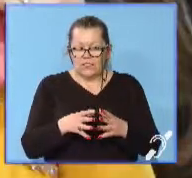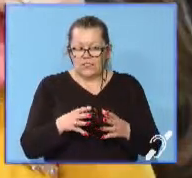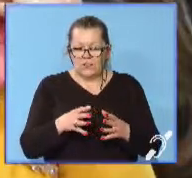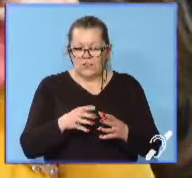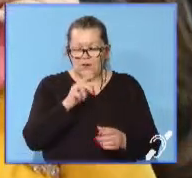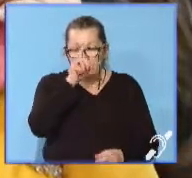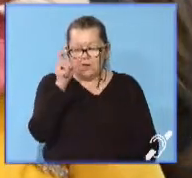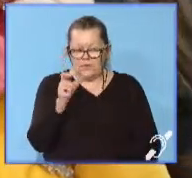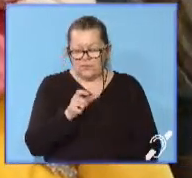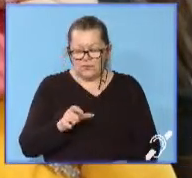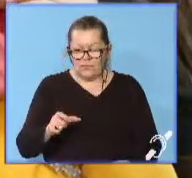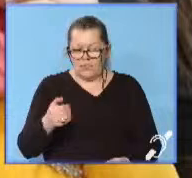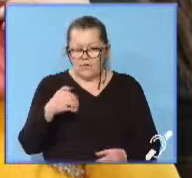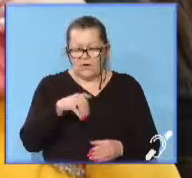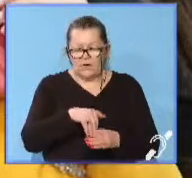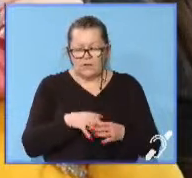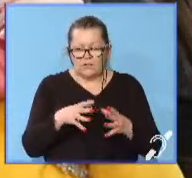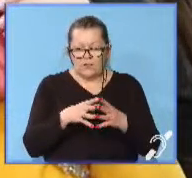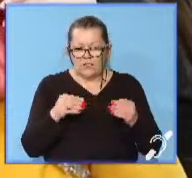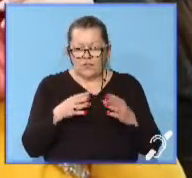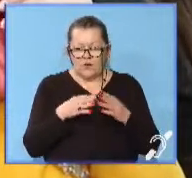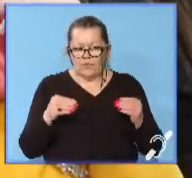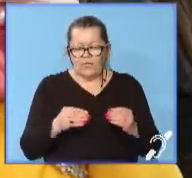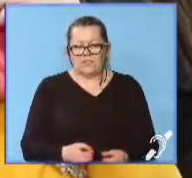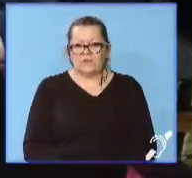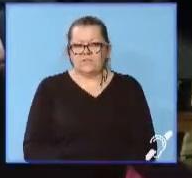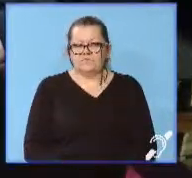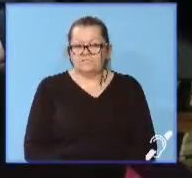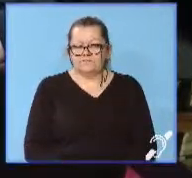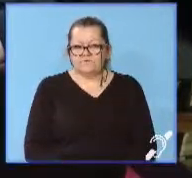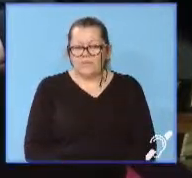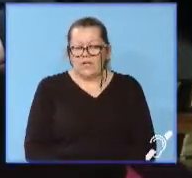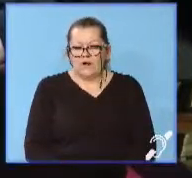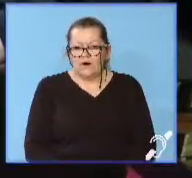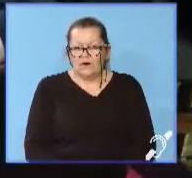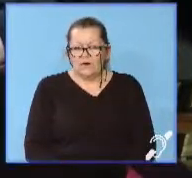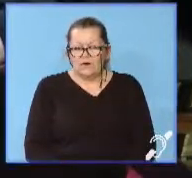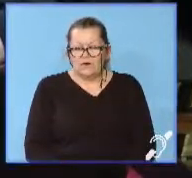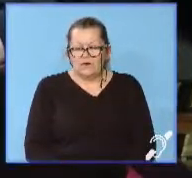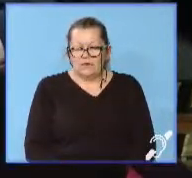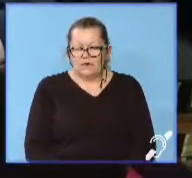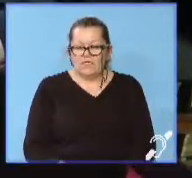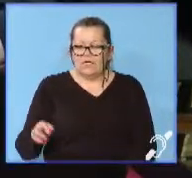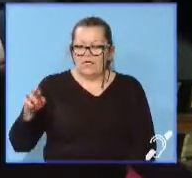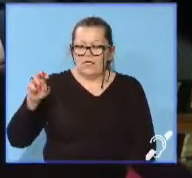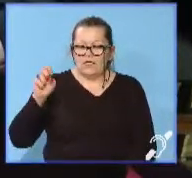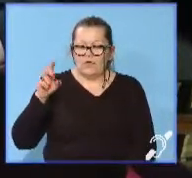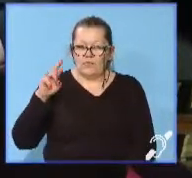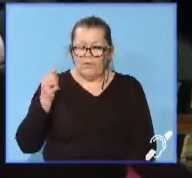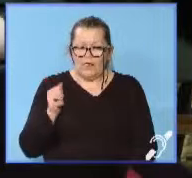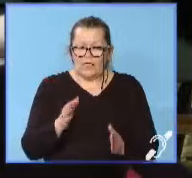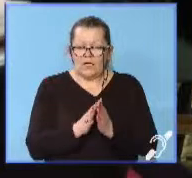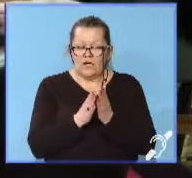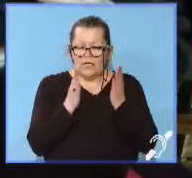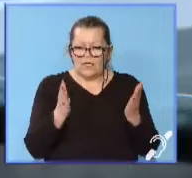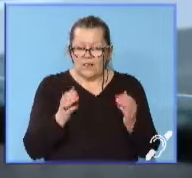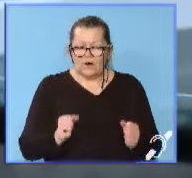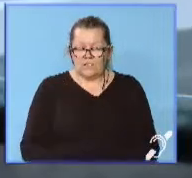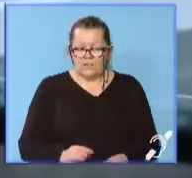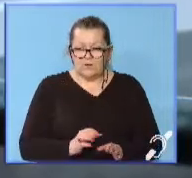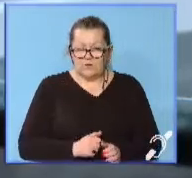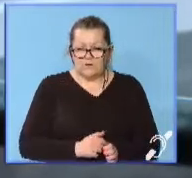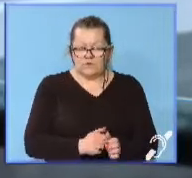publicată de editura ius în colecția cărțile exilului demersul de Recuperare a acestei cărți este inițiativa